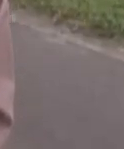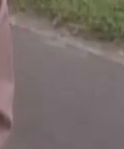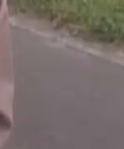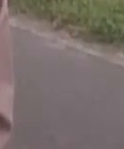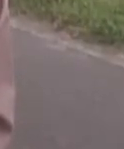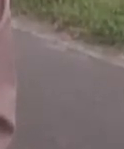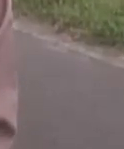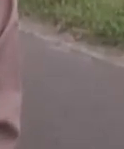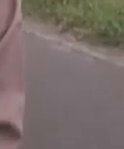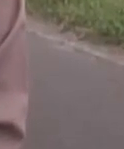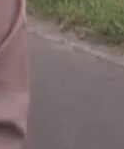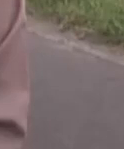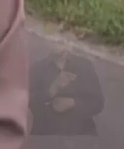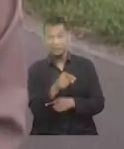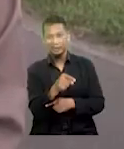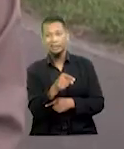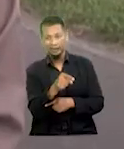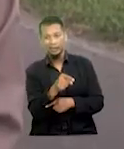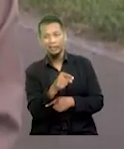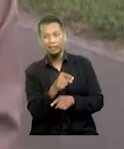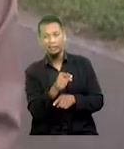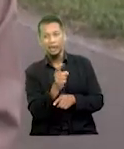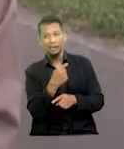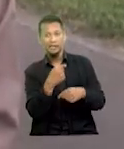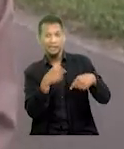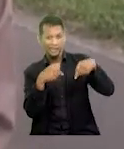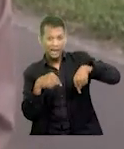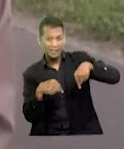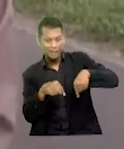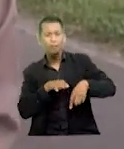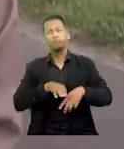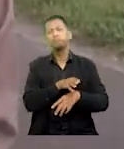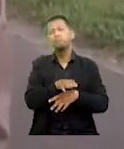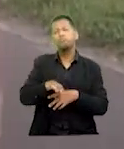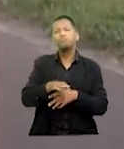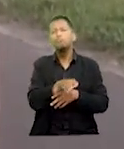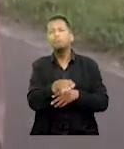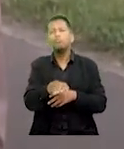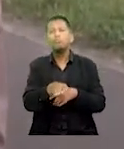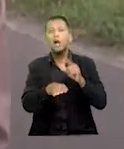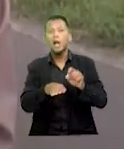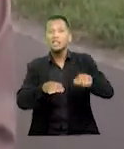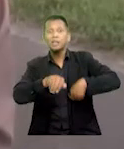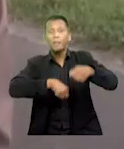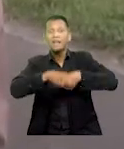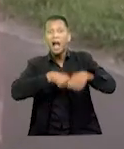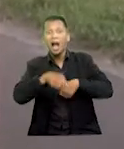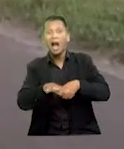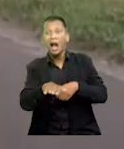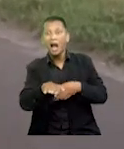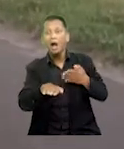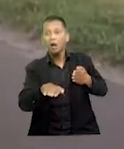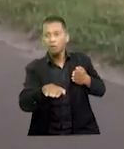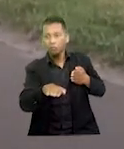ke selatan, menabrak yaitu satu buah sepeda kayu dan satu buah